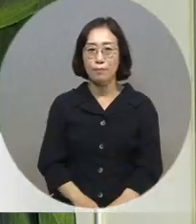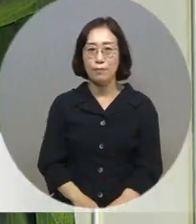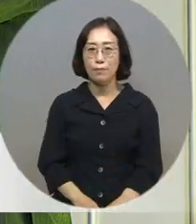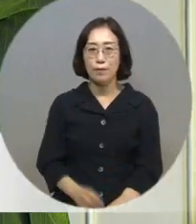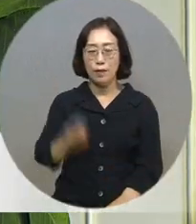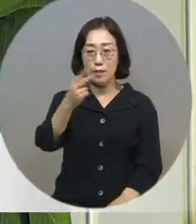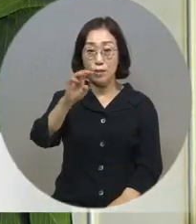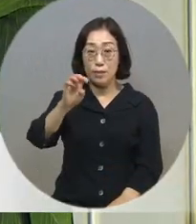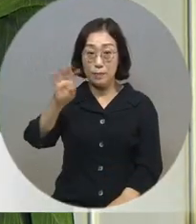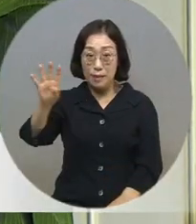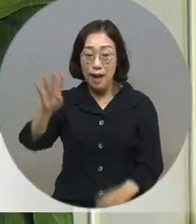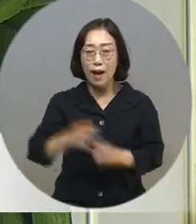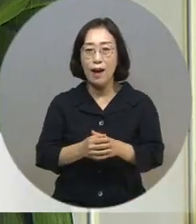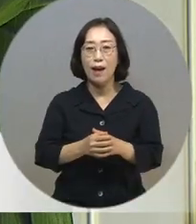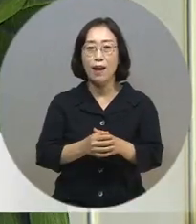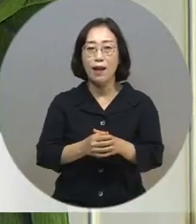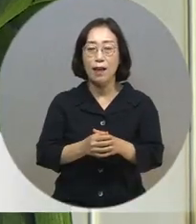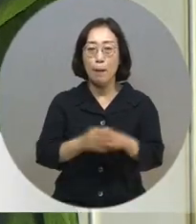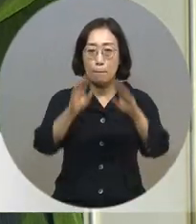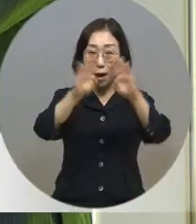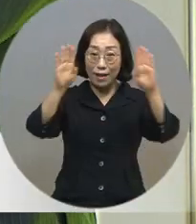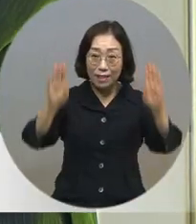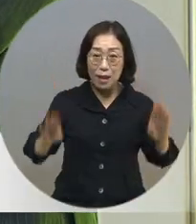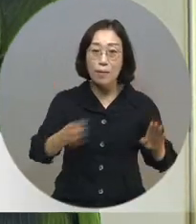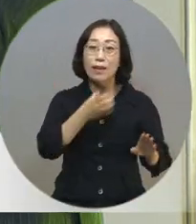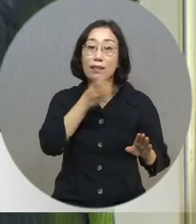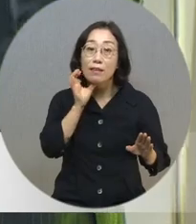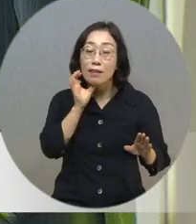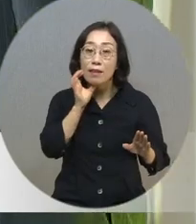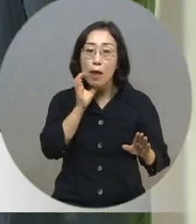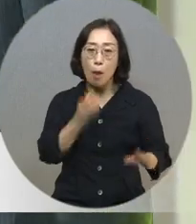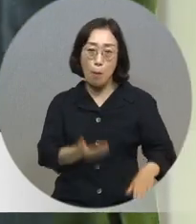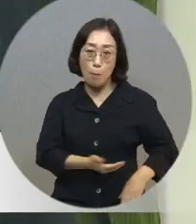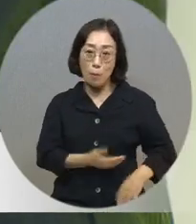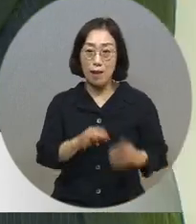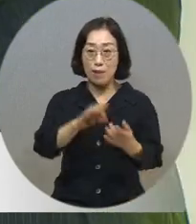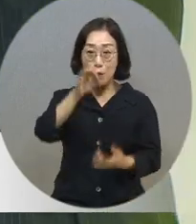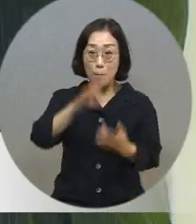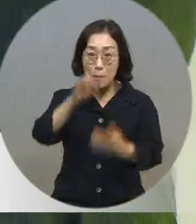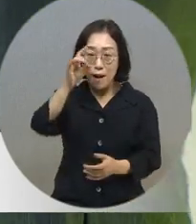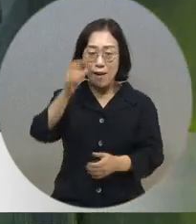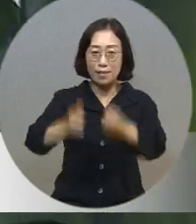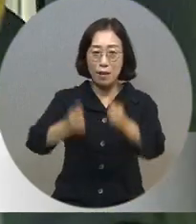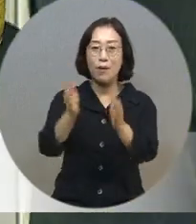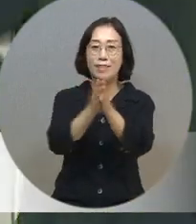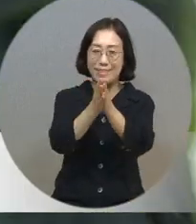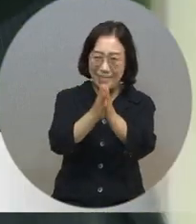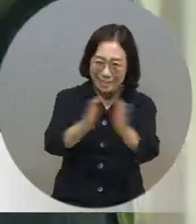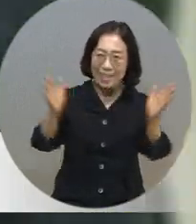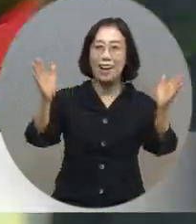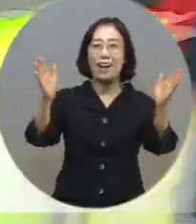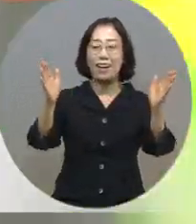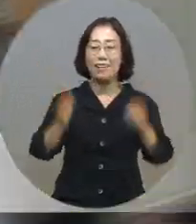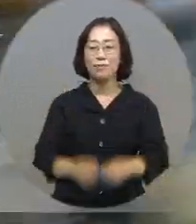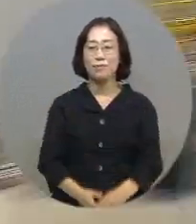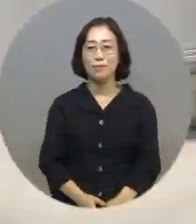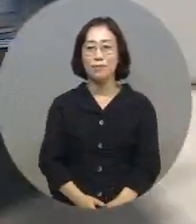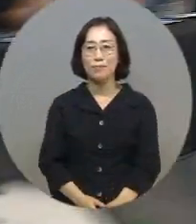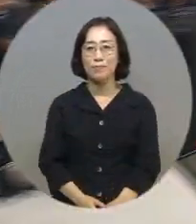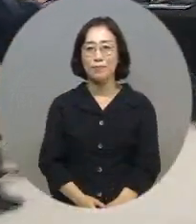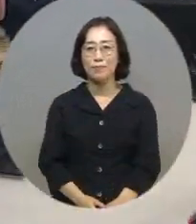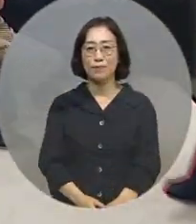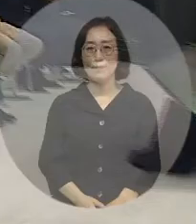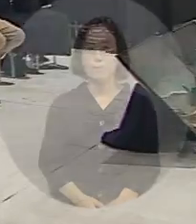24년 더 라이프스타일 박람회 시니어 모델 선발대회를 시작하겠습니다.